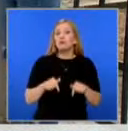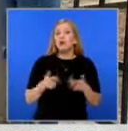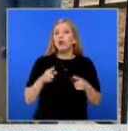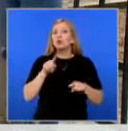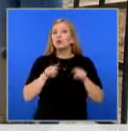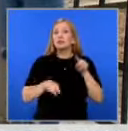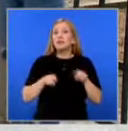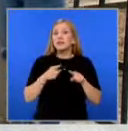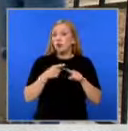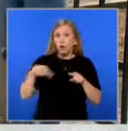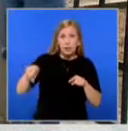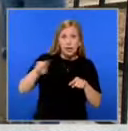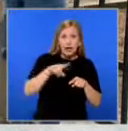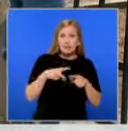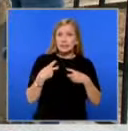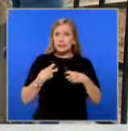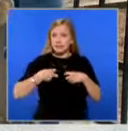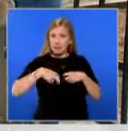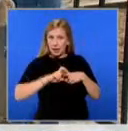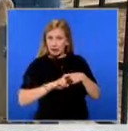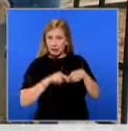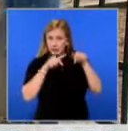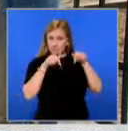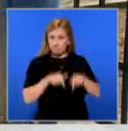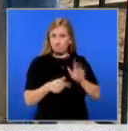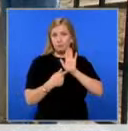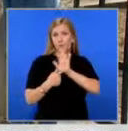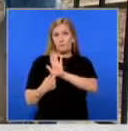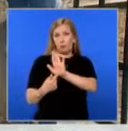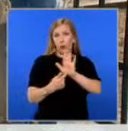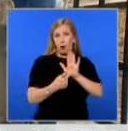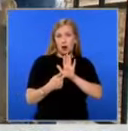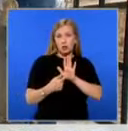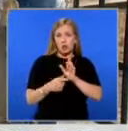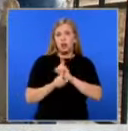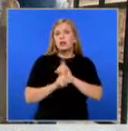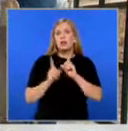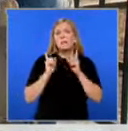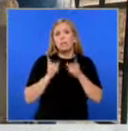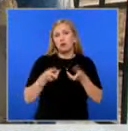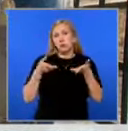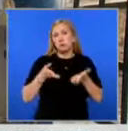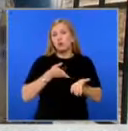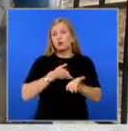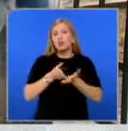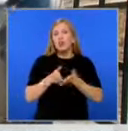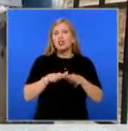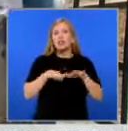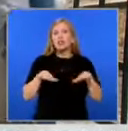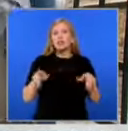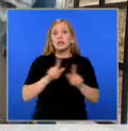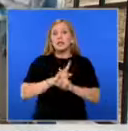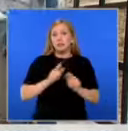зависи от тях е да излязат да покажат че не може по този начин децата да не се